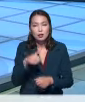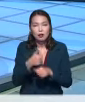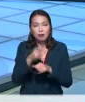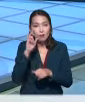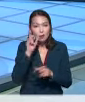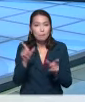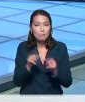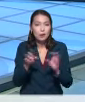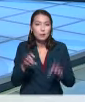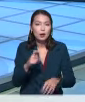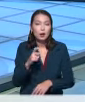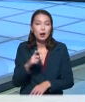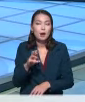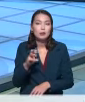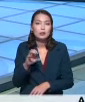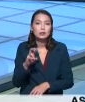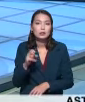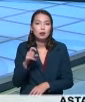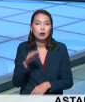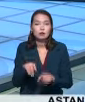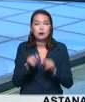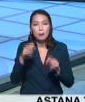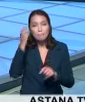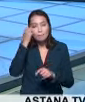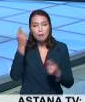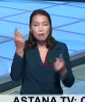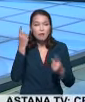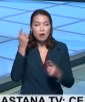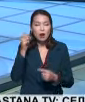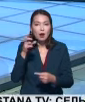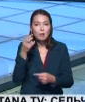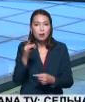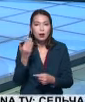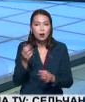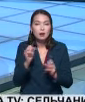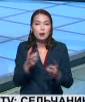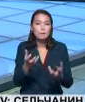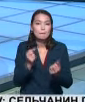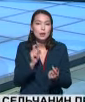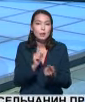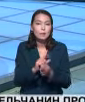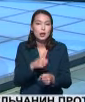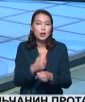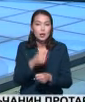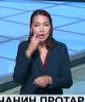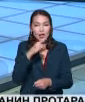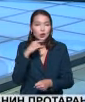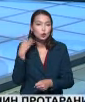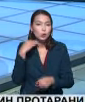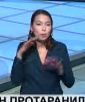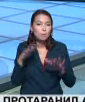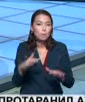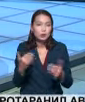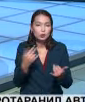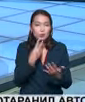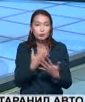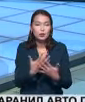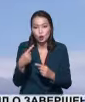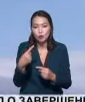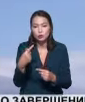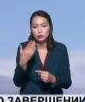с председателем Халк Маслахата открыл памятник великому Абаю. О том, как приняли лидера Казахстана в Туркменистане, в нашем следующем